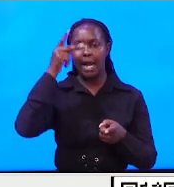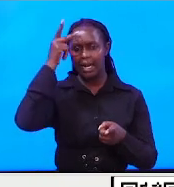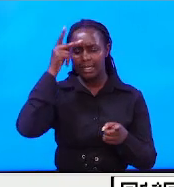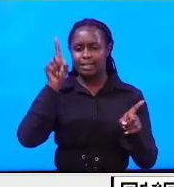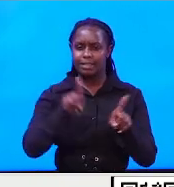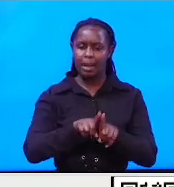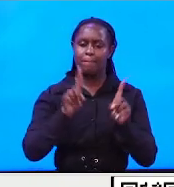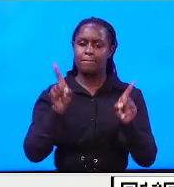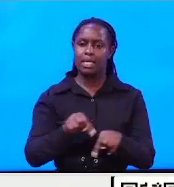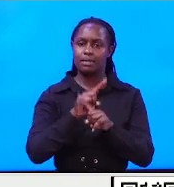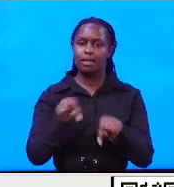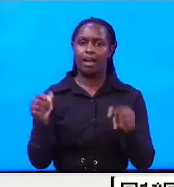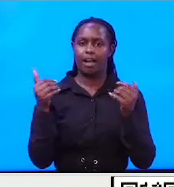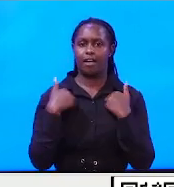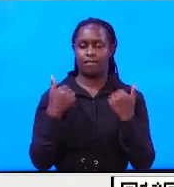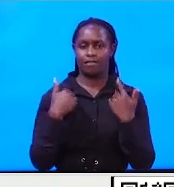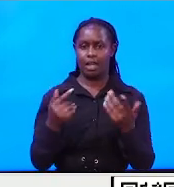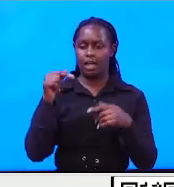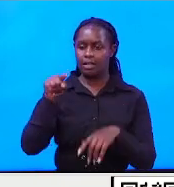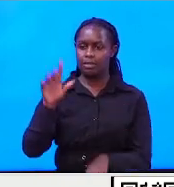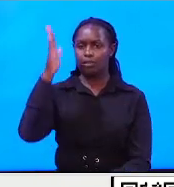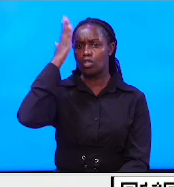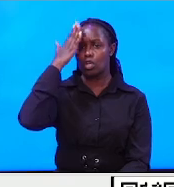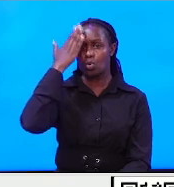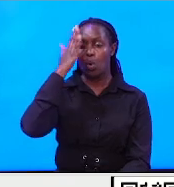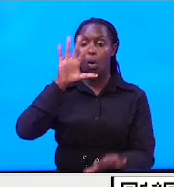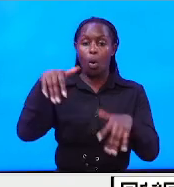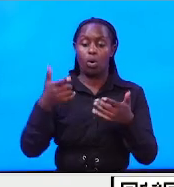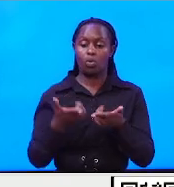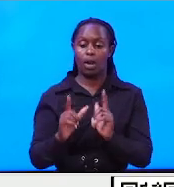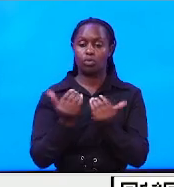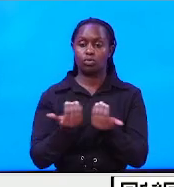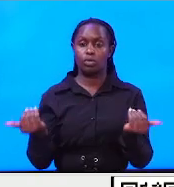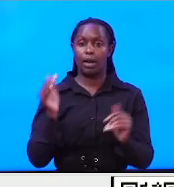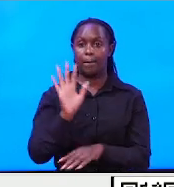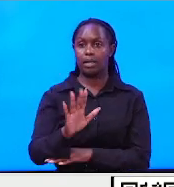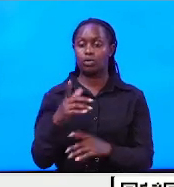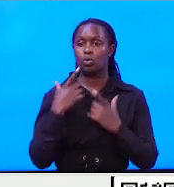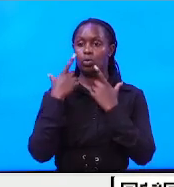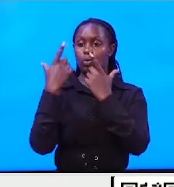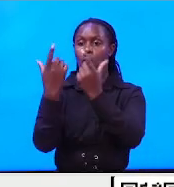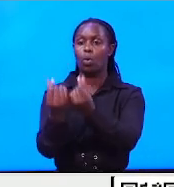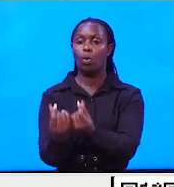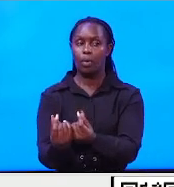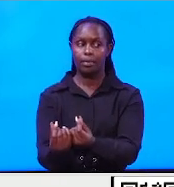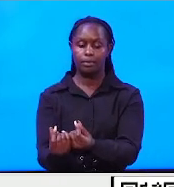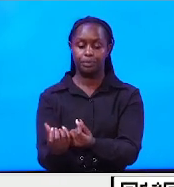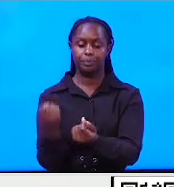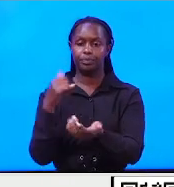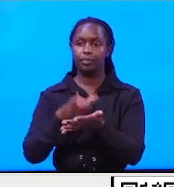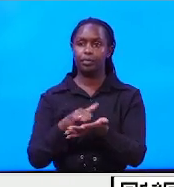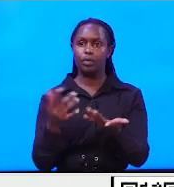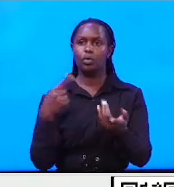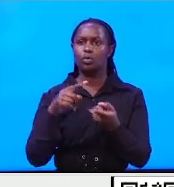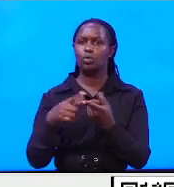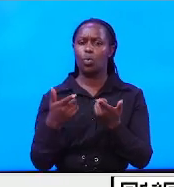wazazi ambao walikuwa wanajua ama wanawaachilia watoto wao kwenda kwa yule mzungu. Wewe utamwachiaje